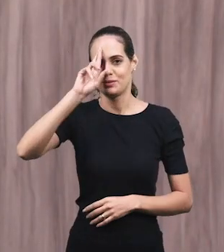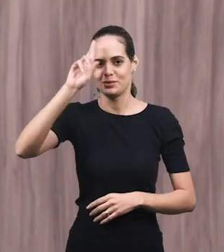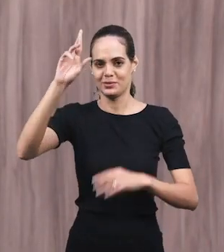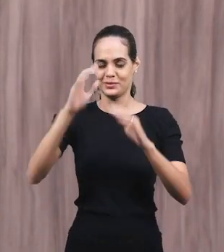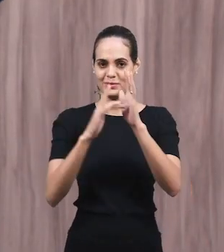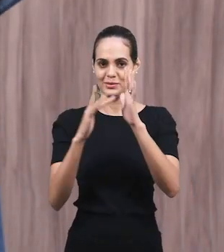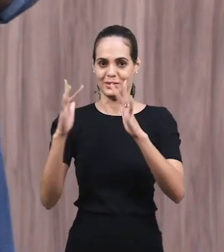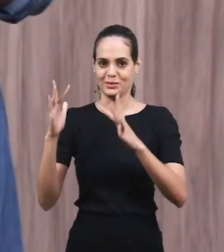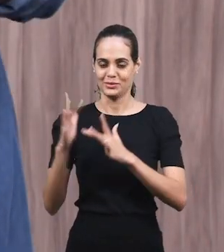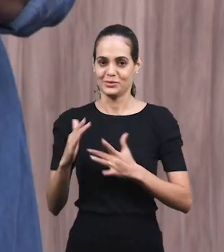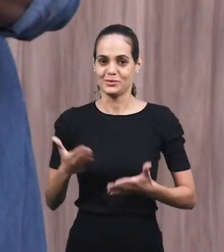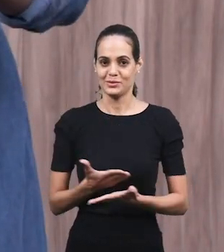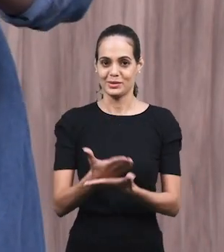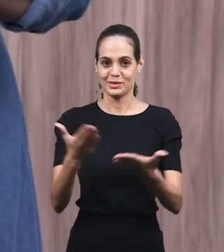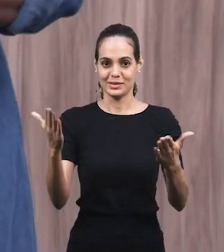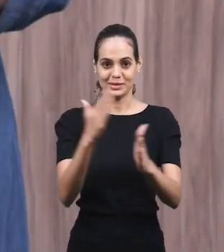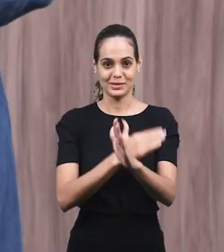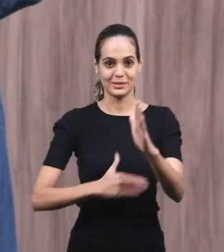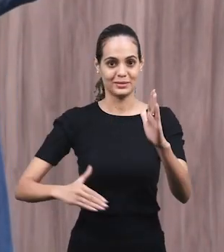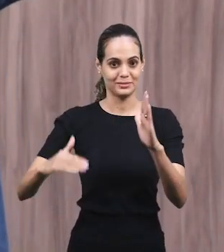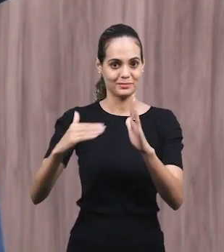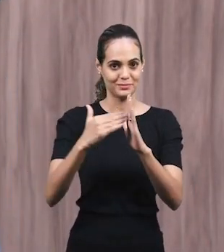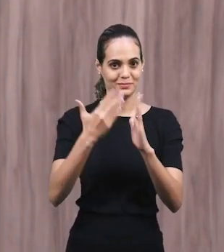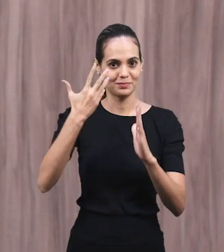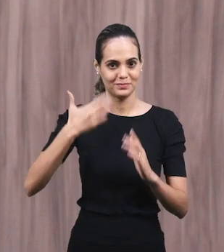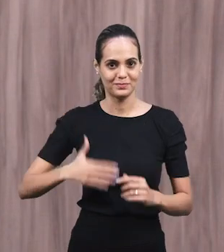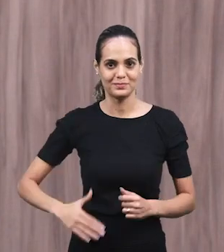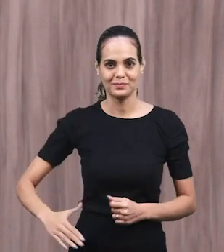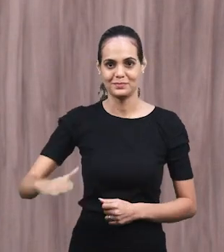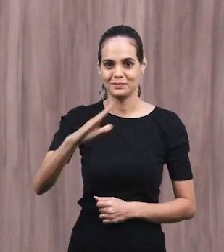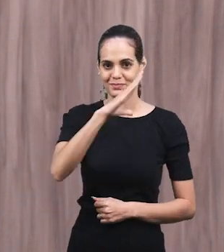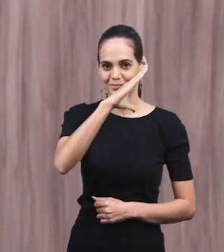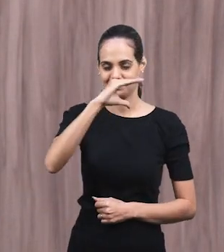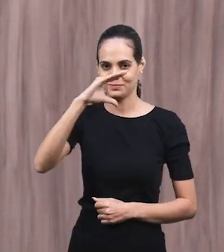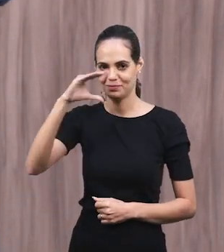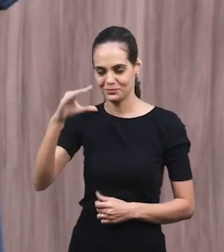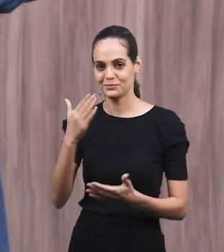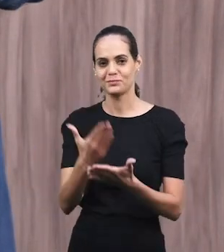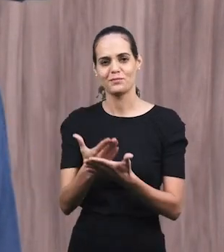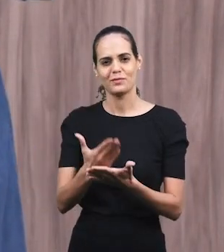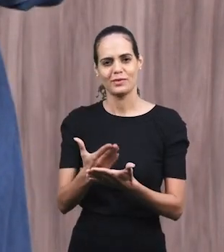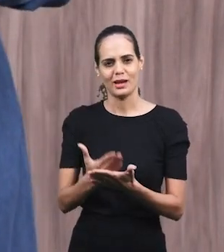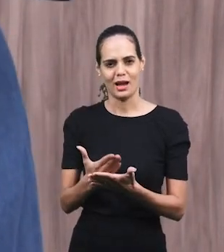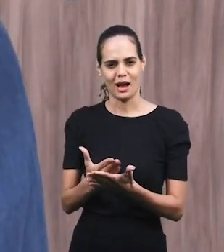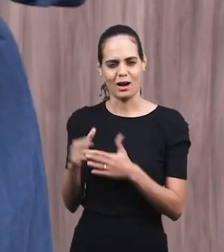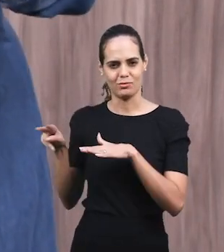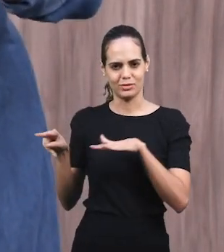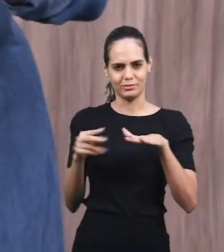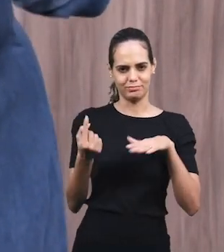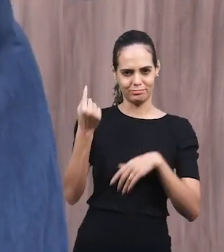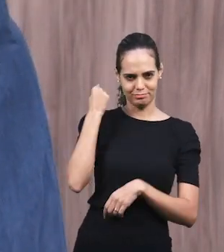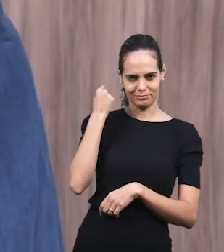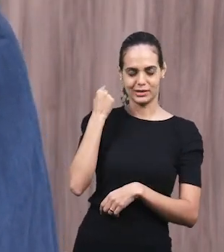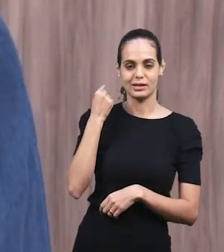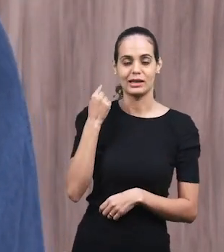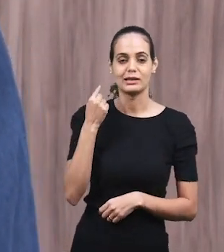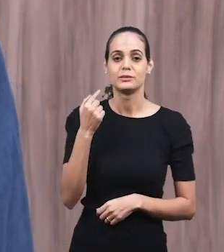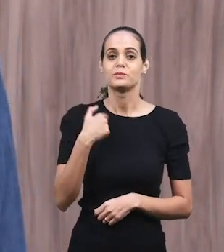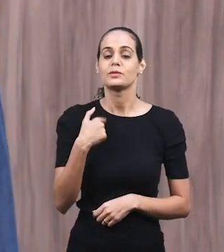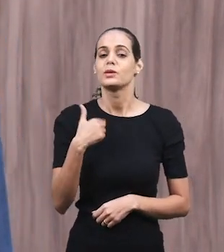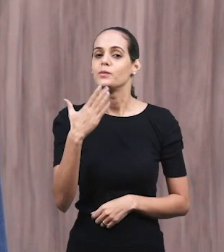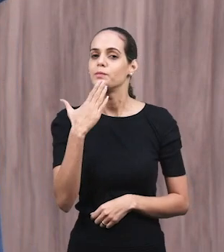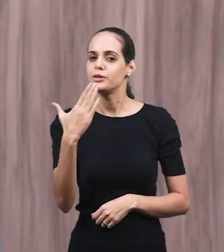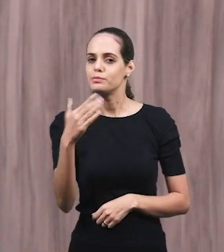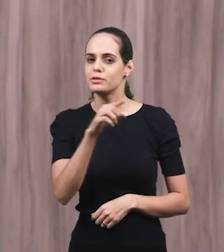La paix du Seigneur à tous nos enfants intermédiaires et adolescents. Dans l'étude précédente, je vous ai